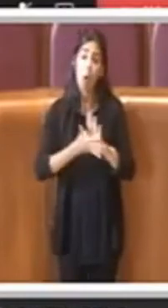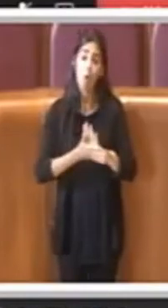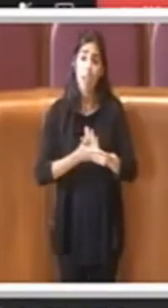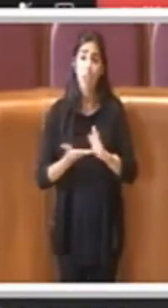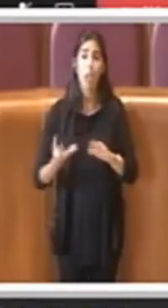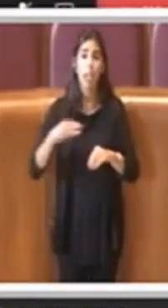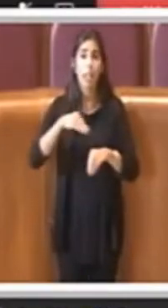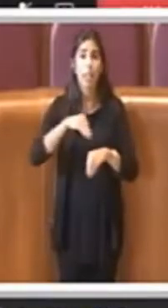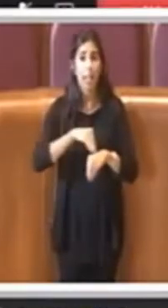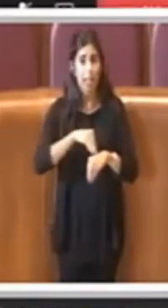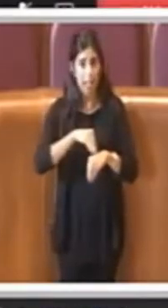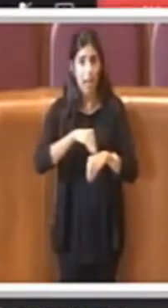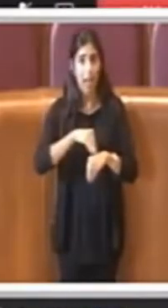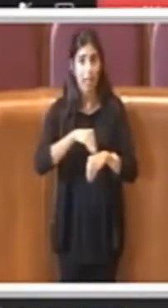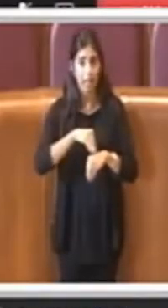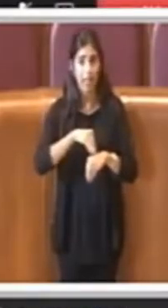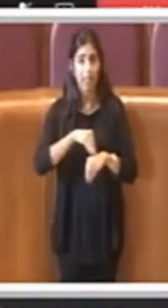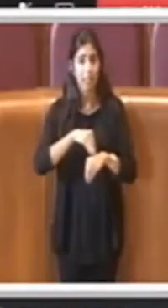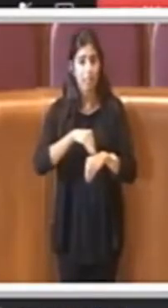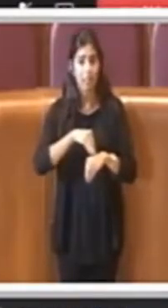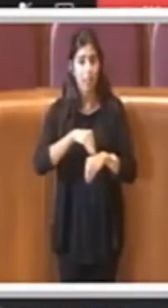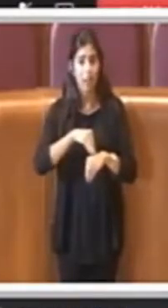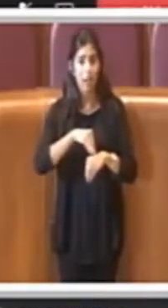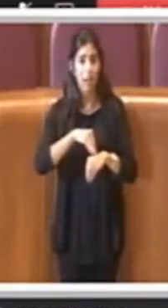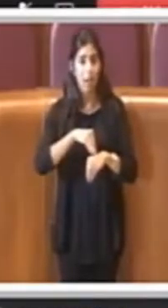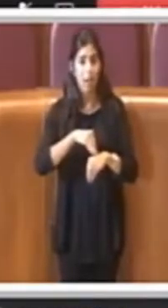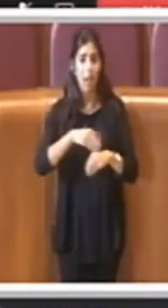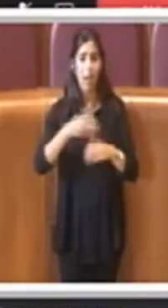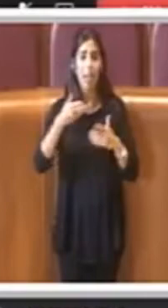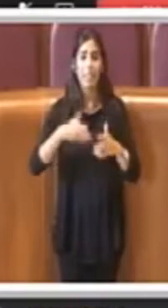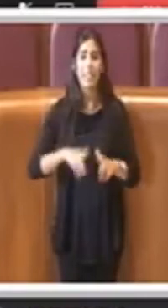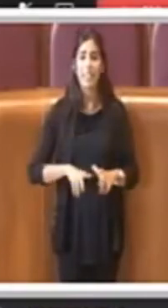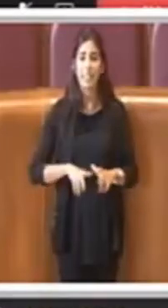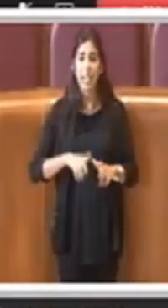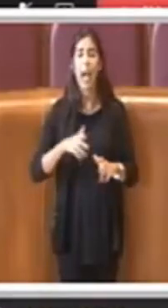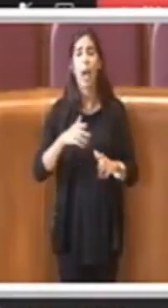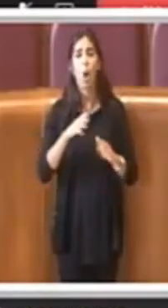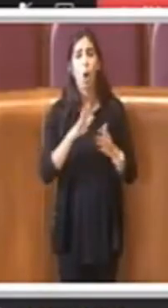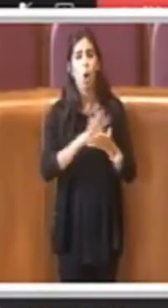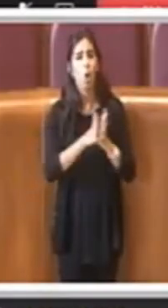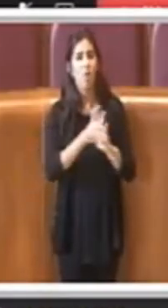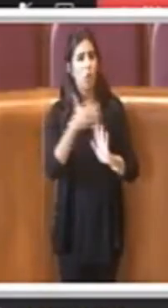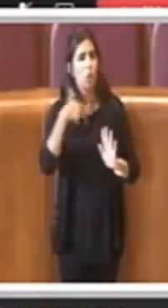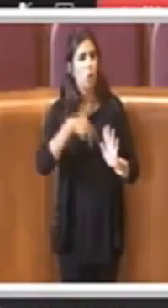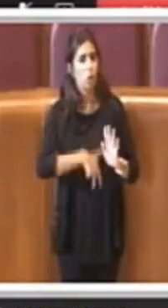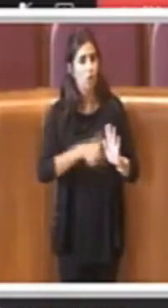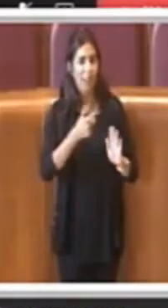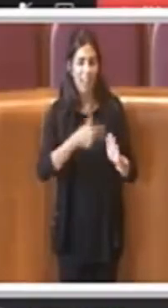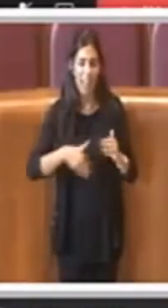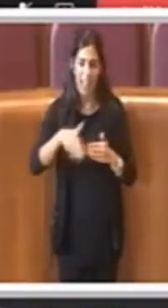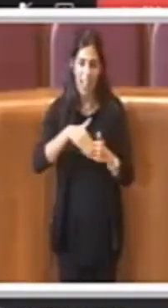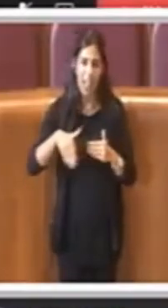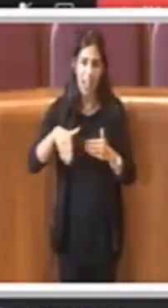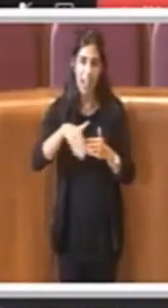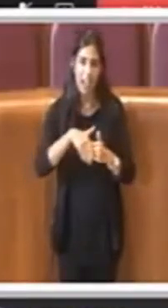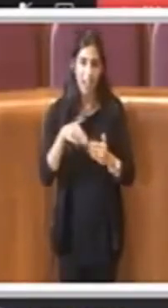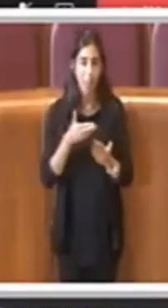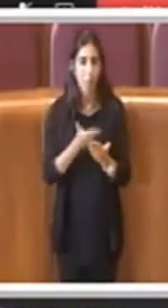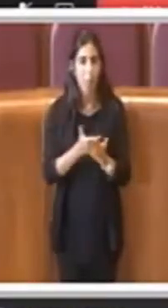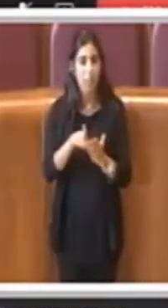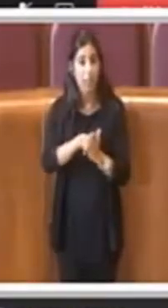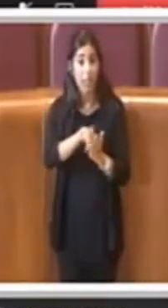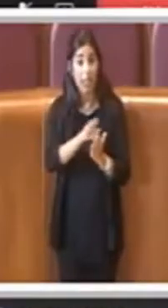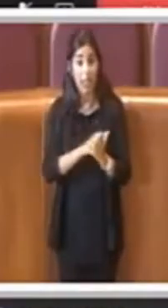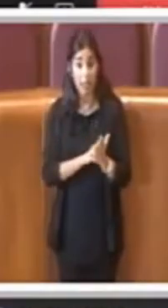integrativa, che lo schema di convenzione sociale, insomma, che sono allegate alla proposta di delibera, dal mio punto di vista in